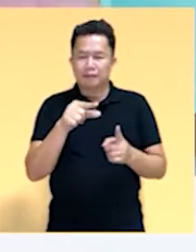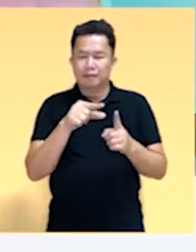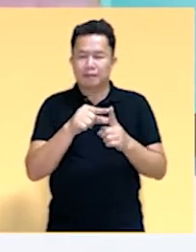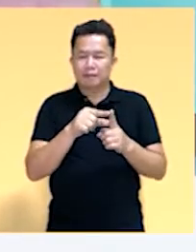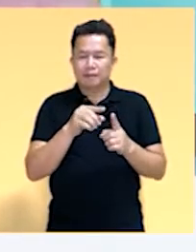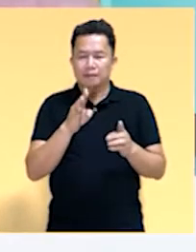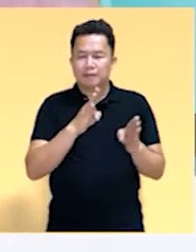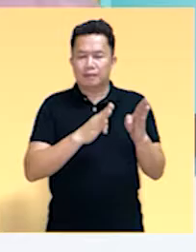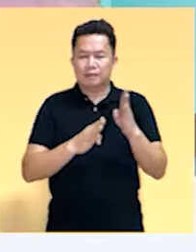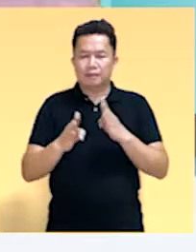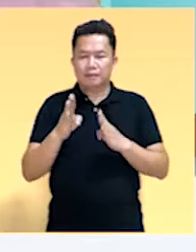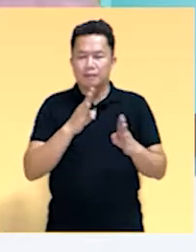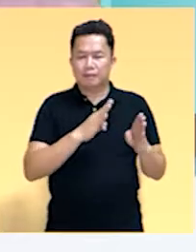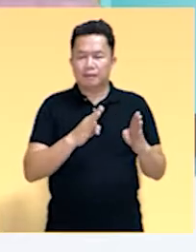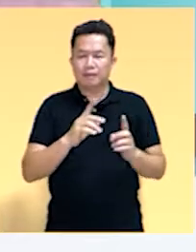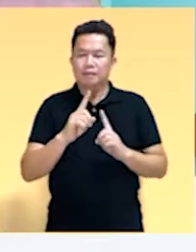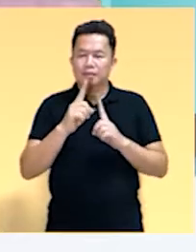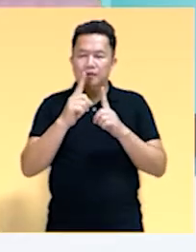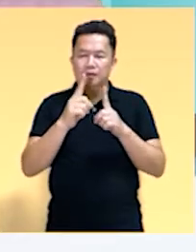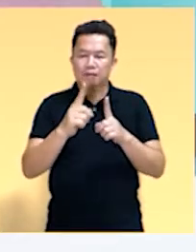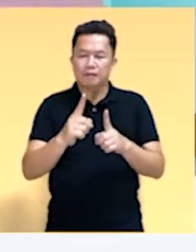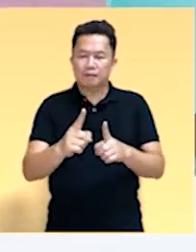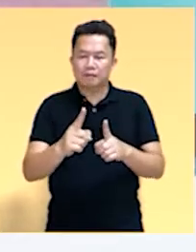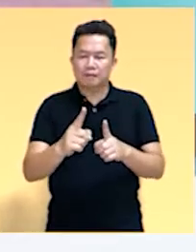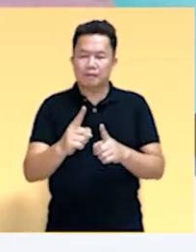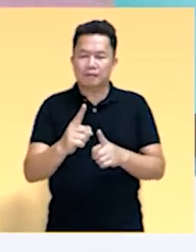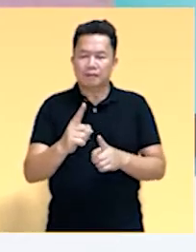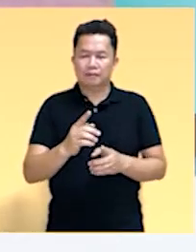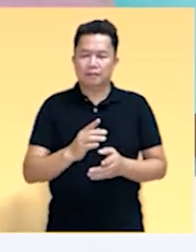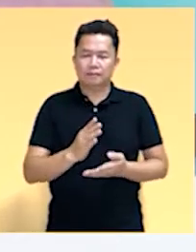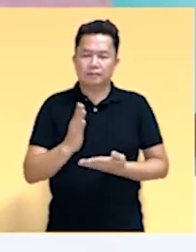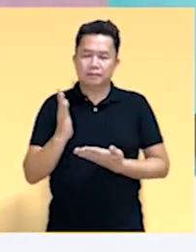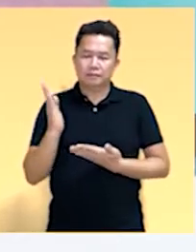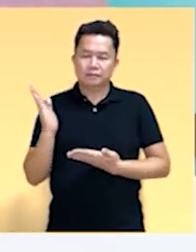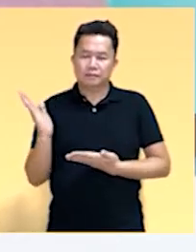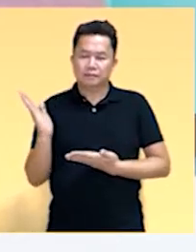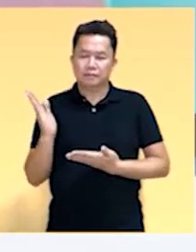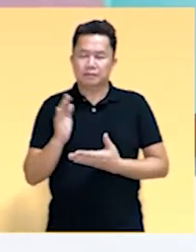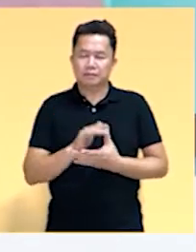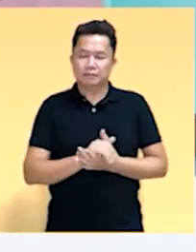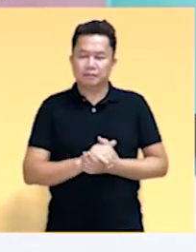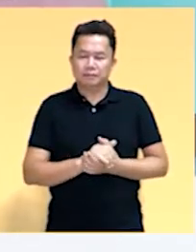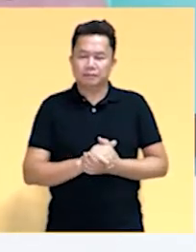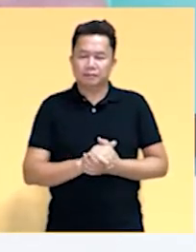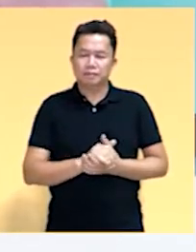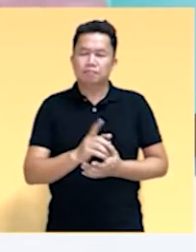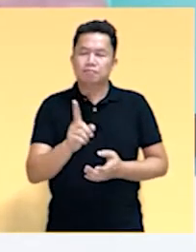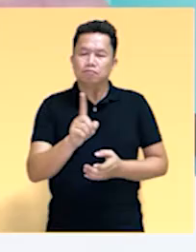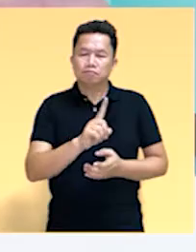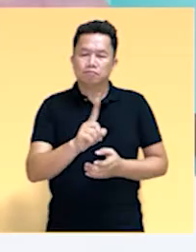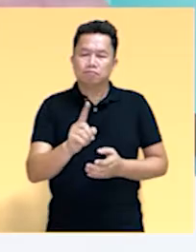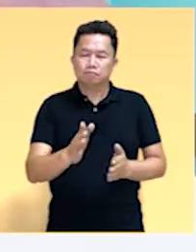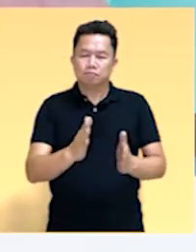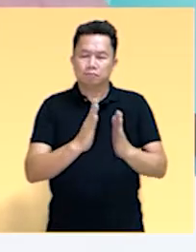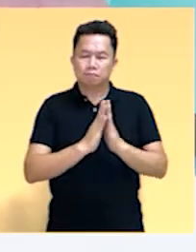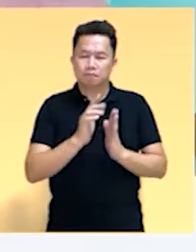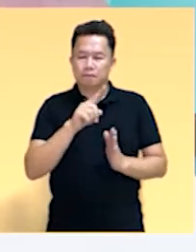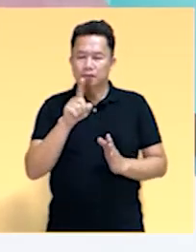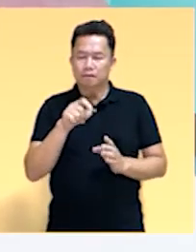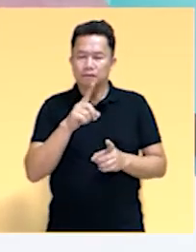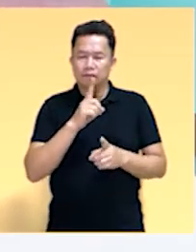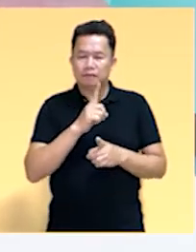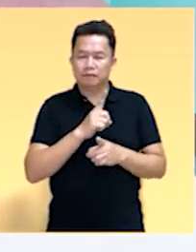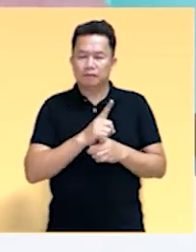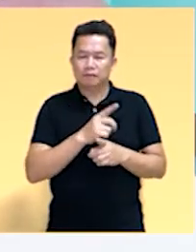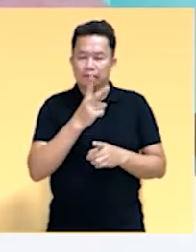problem. Sinasagot nito ang What is asked? Dapat